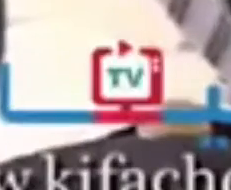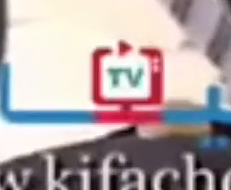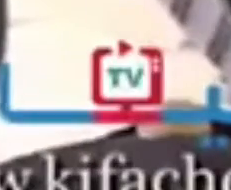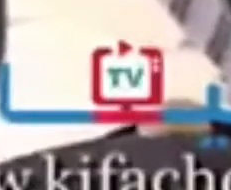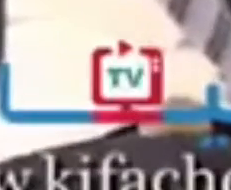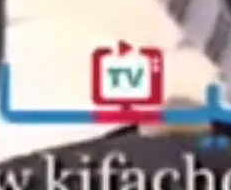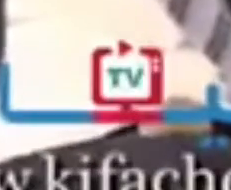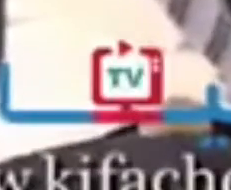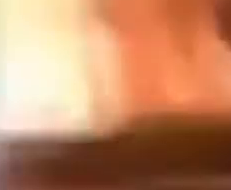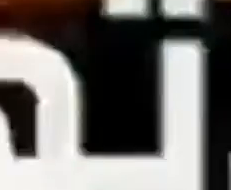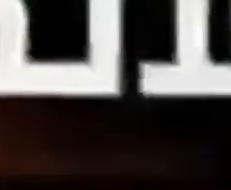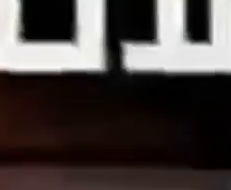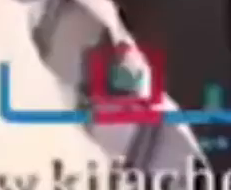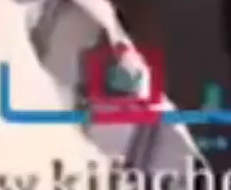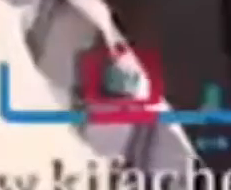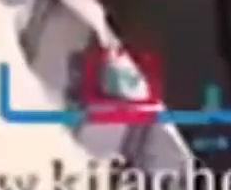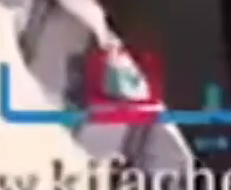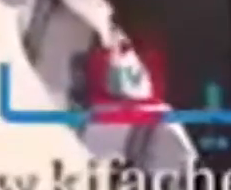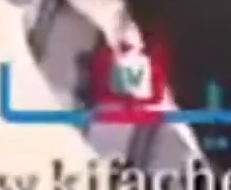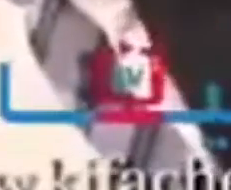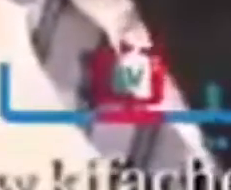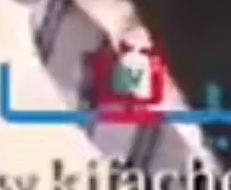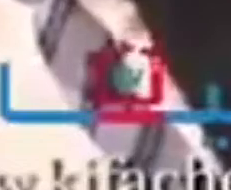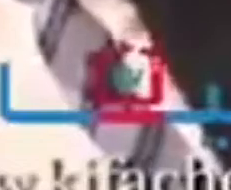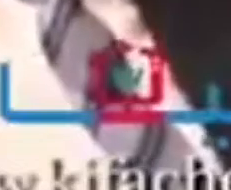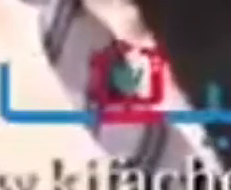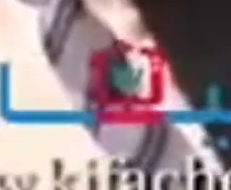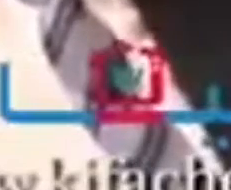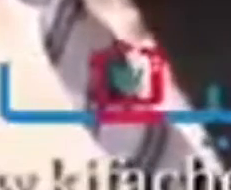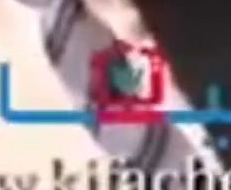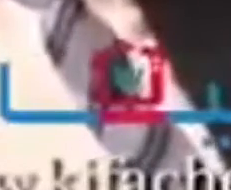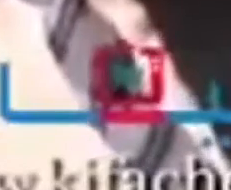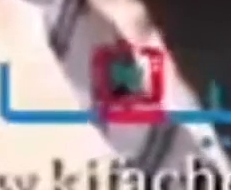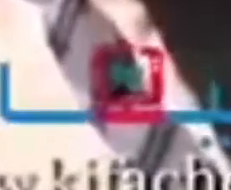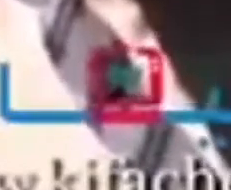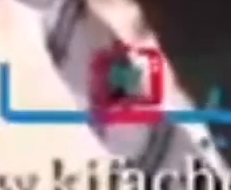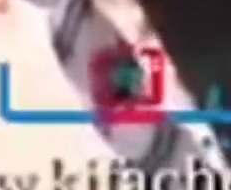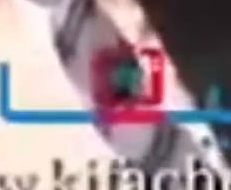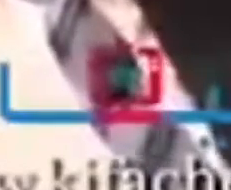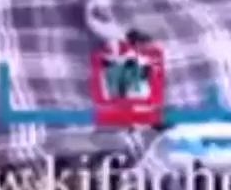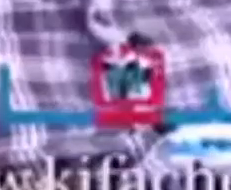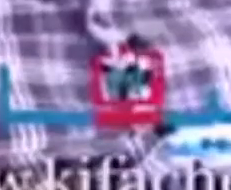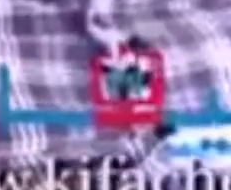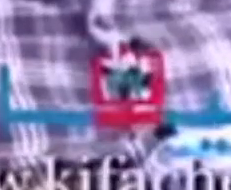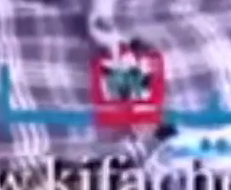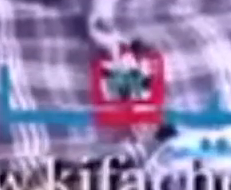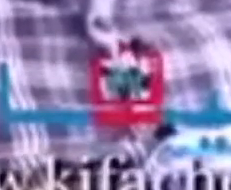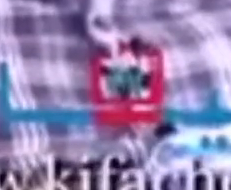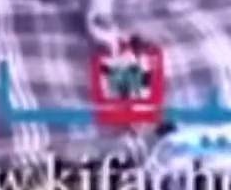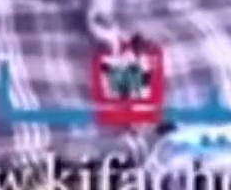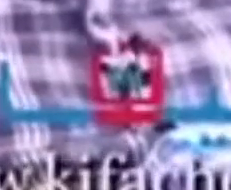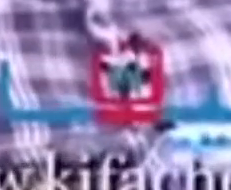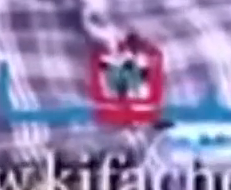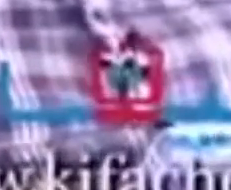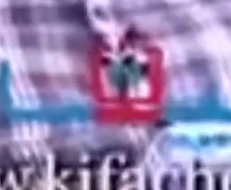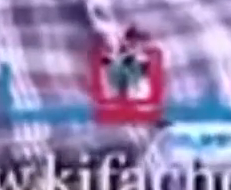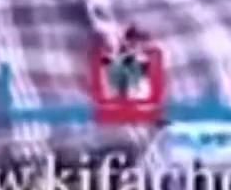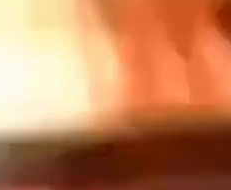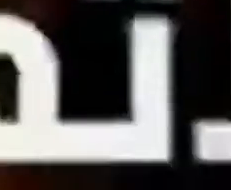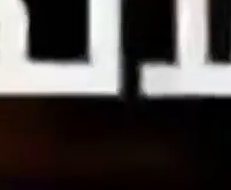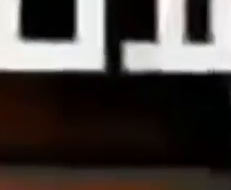كنبرى اولادي ماشي من حقي. واش بغيتي الوزير ديالك يكون لابس بحالك الصباط هكذا ديال لا ما مسيريش ما سيري الله سيري